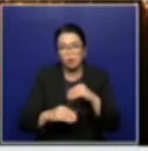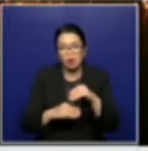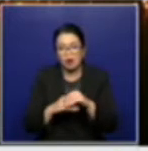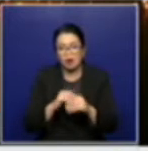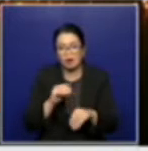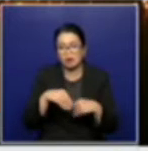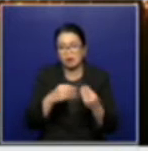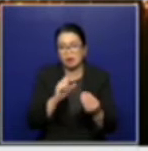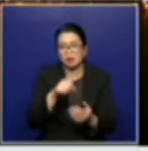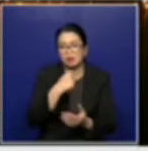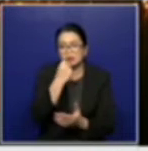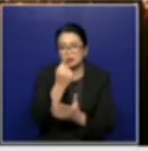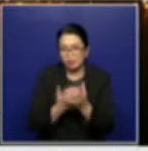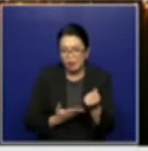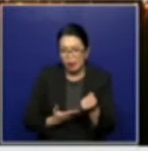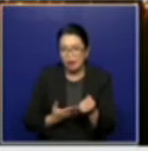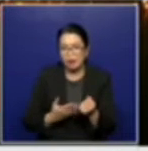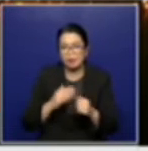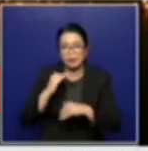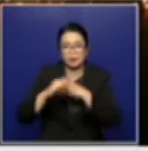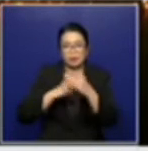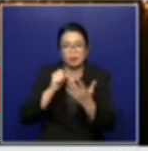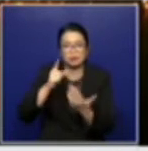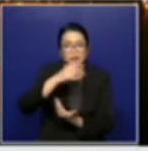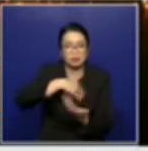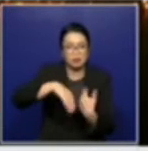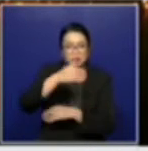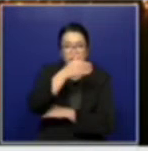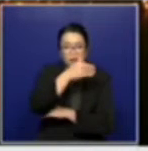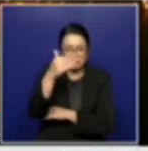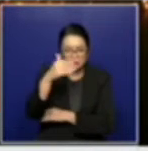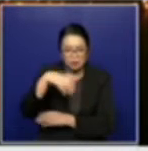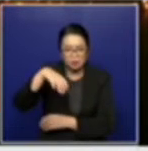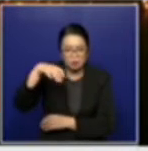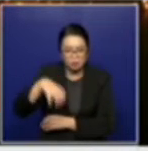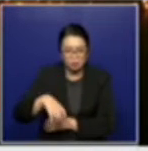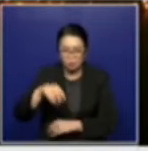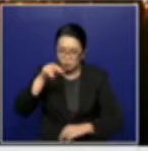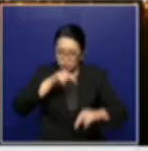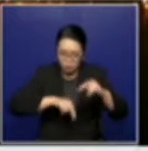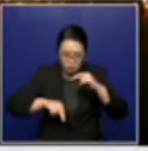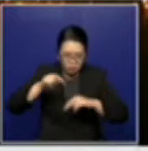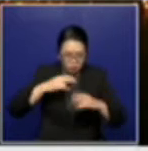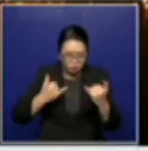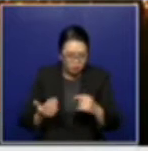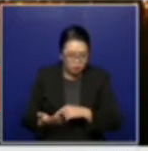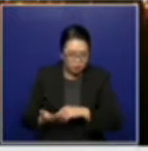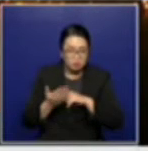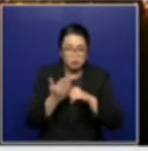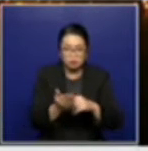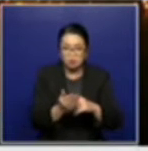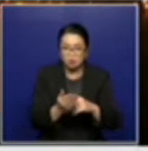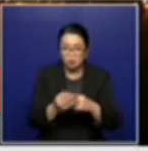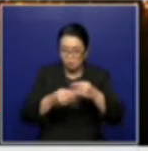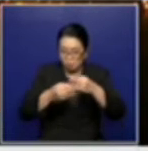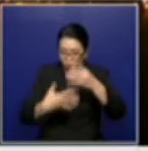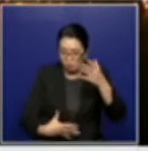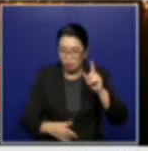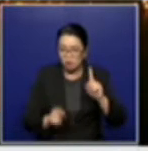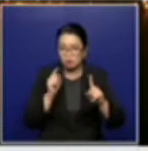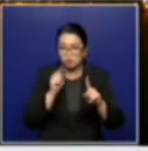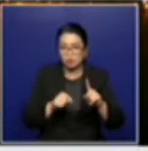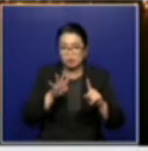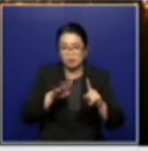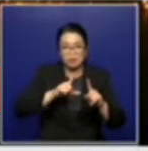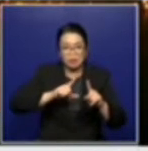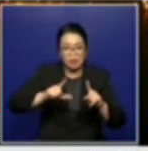ฒนาเศรษฐกิจและสังคมแห่งชาติเป็นหน่วยงานกลั่นกรองวันนี้เสนอเข้ามาถึง 1.4 ล้านล้าน